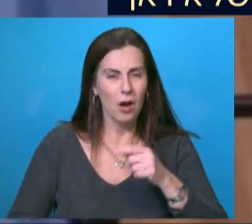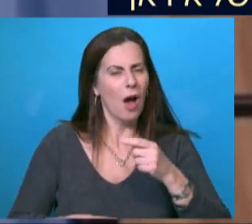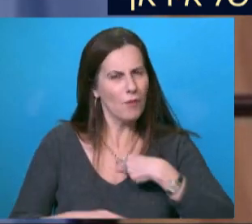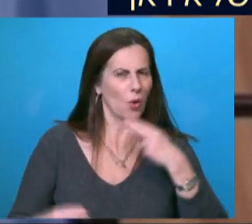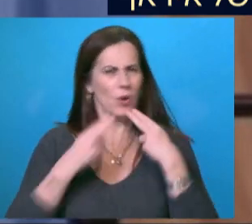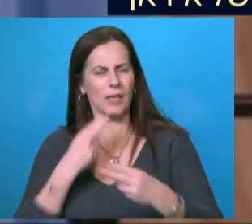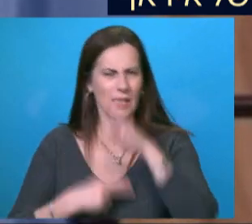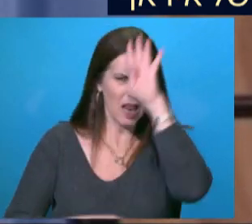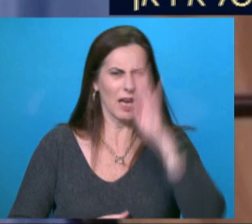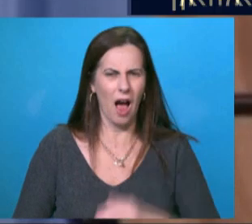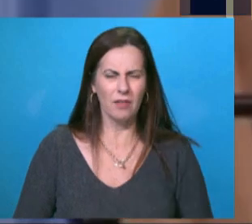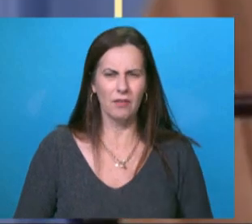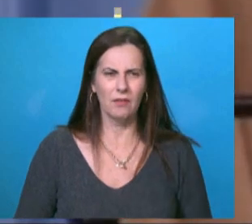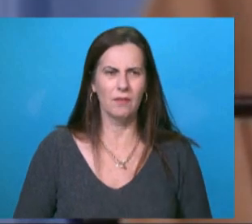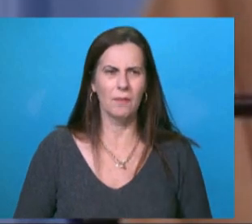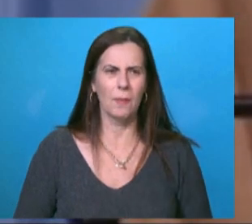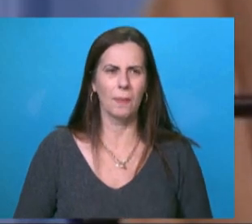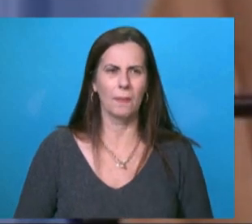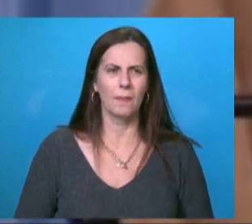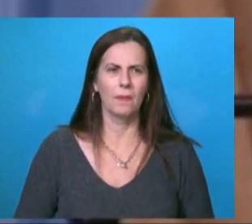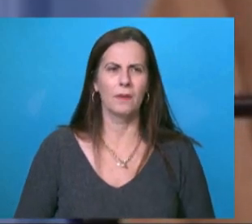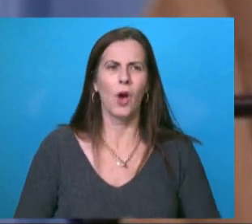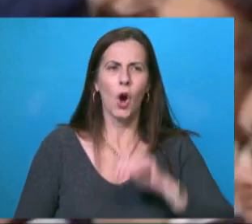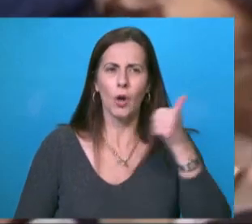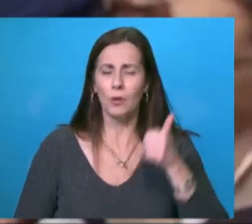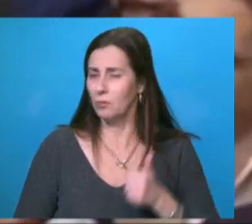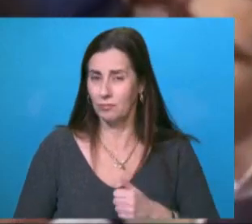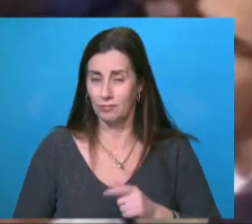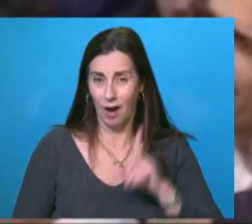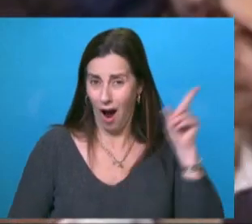داد. اولا غلط میکنید.